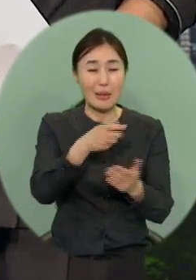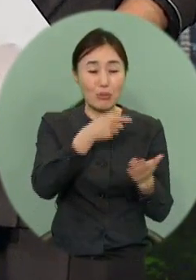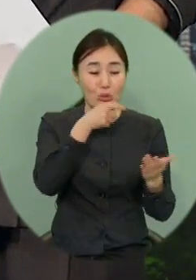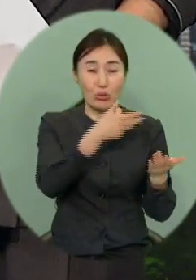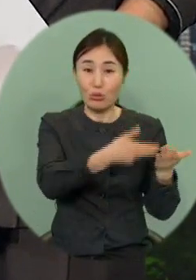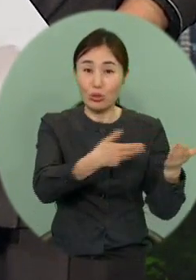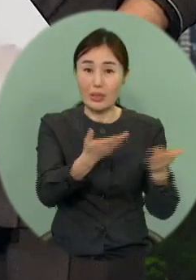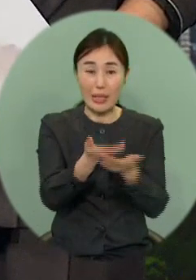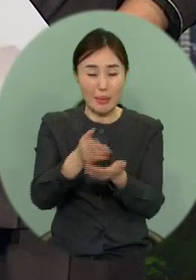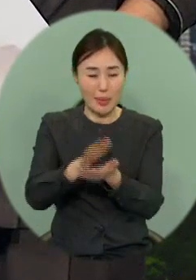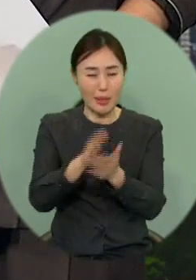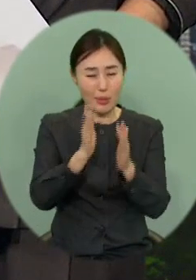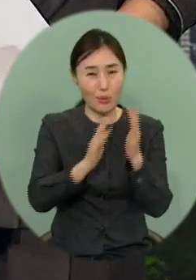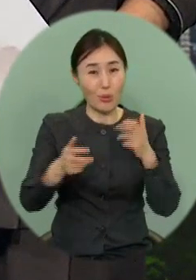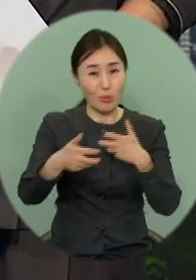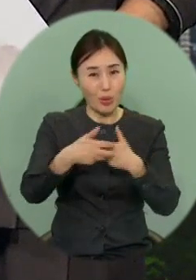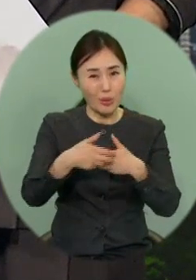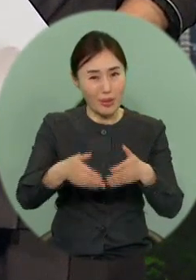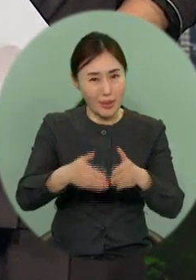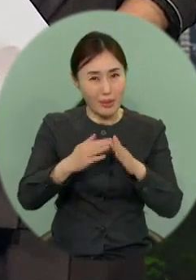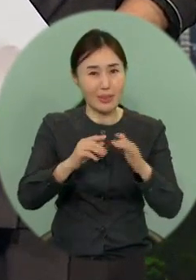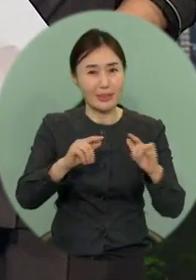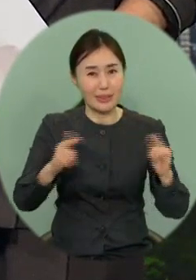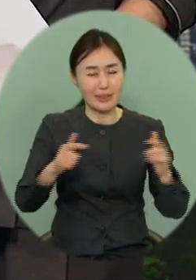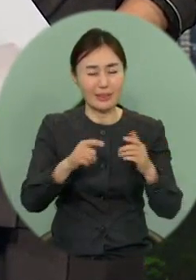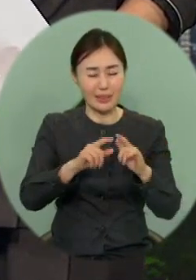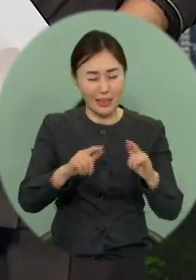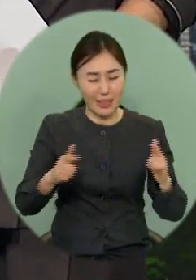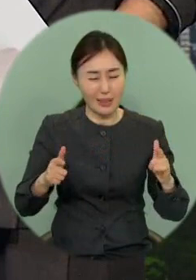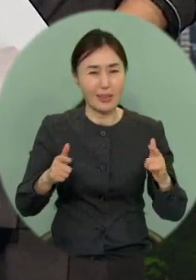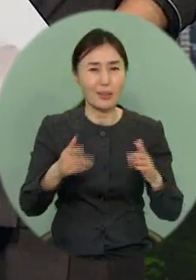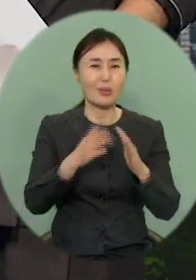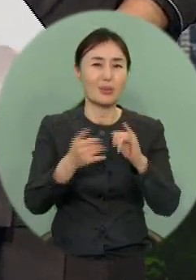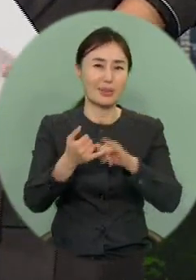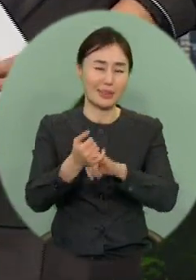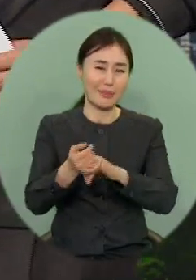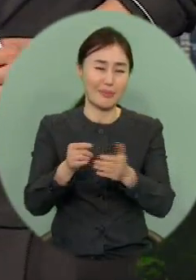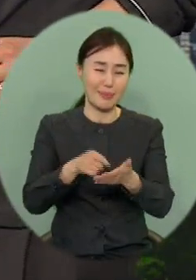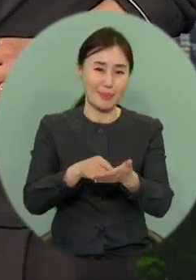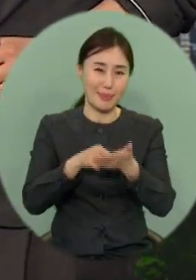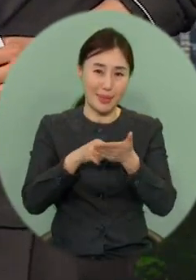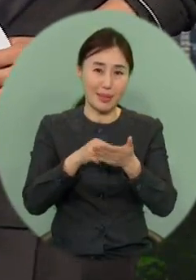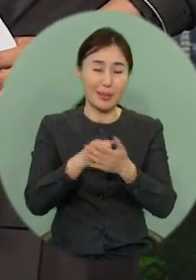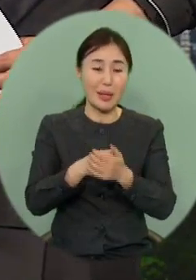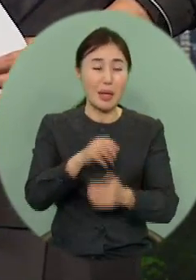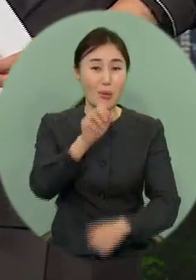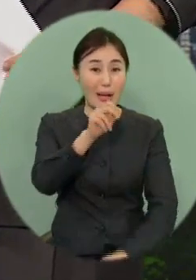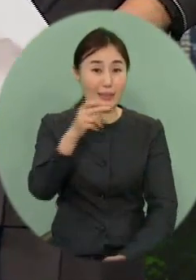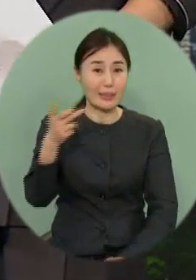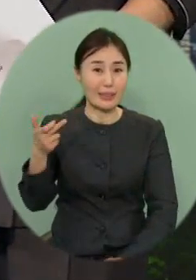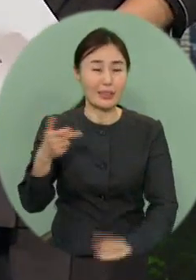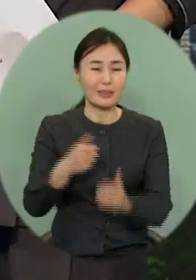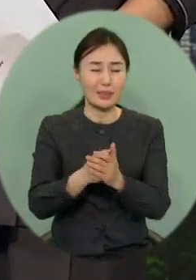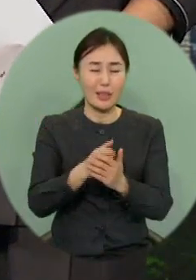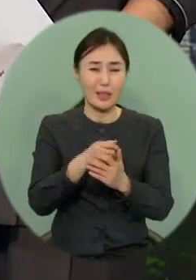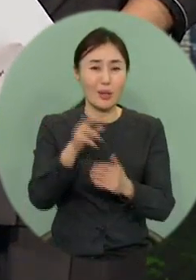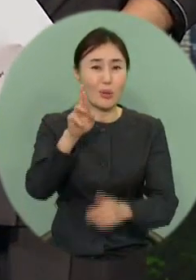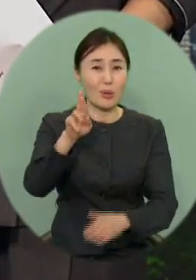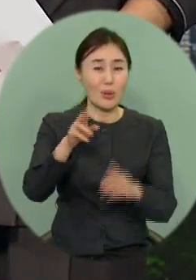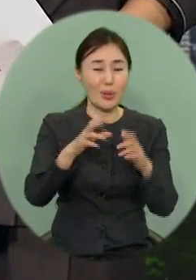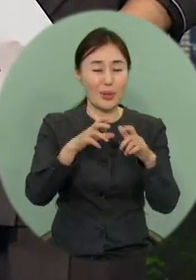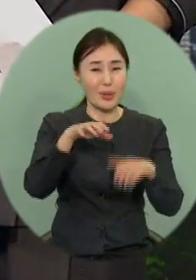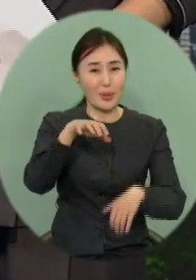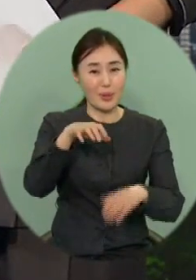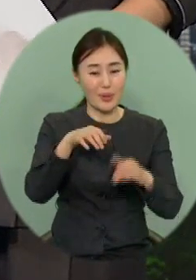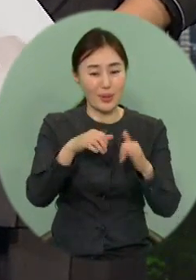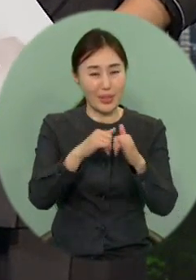개발 공공 의료원 설립 등 다양한 공약을 내놨습니다 마지막으로 광산구는 고려인 마을과